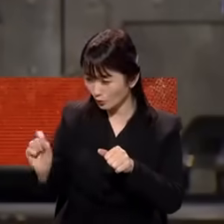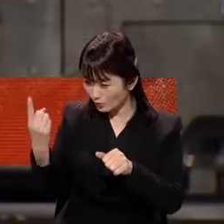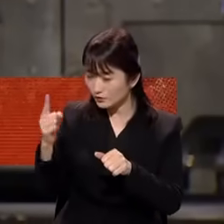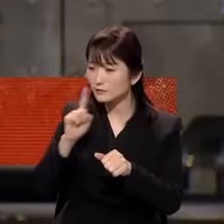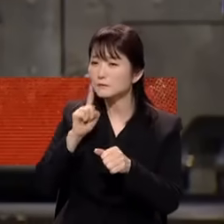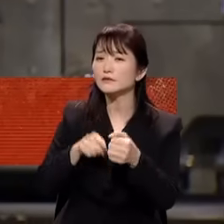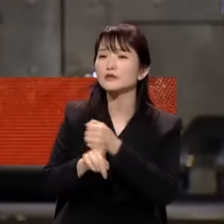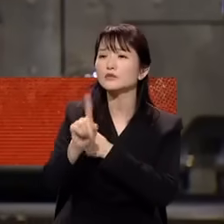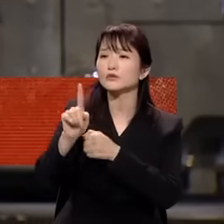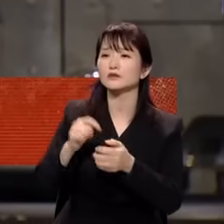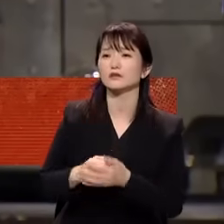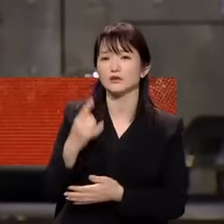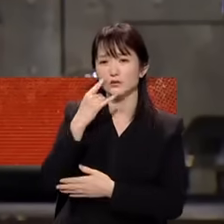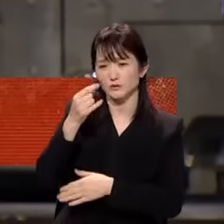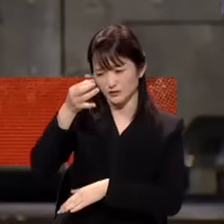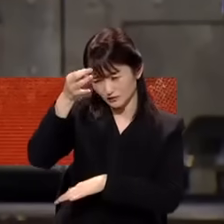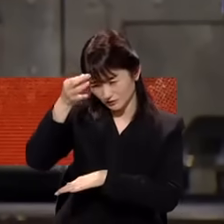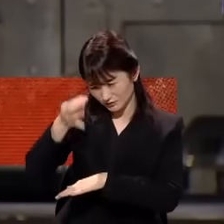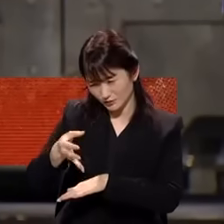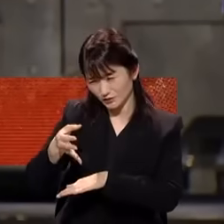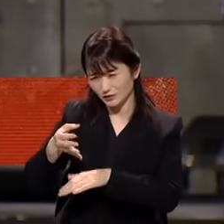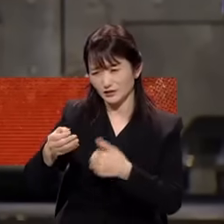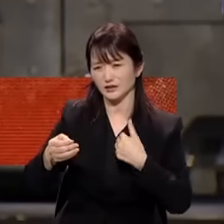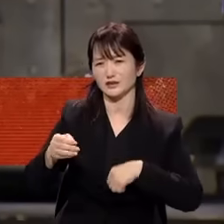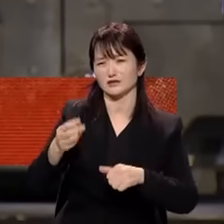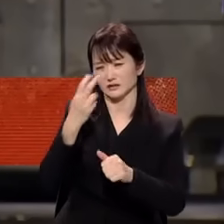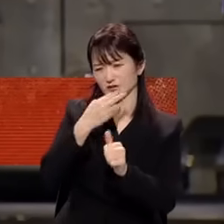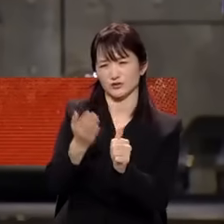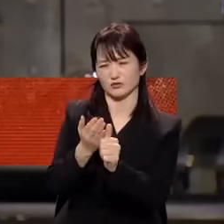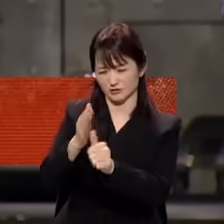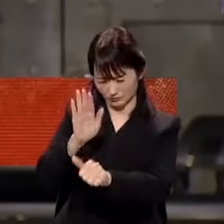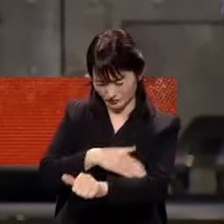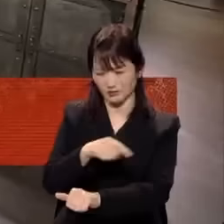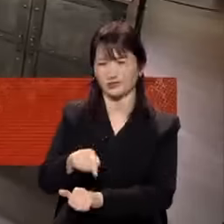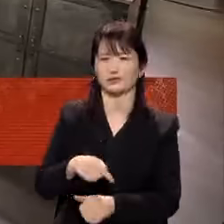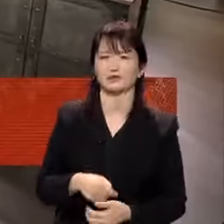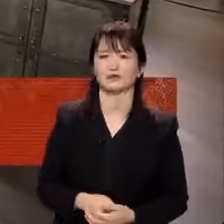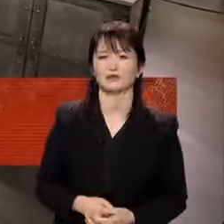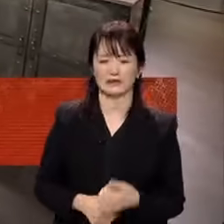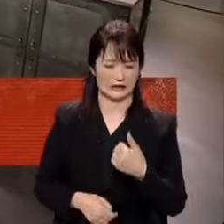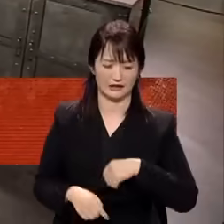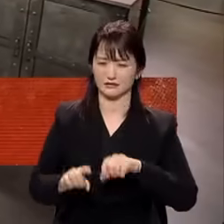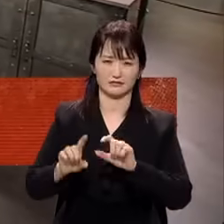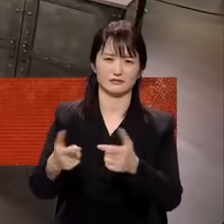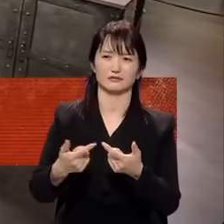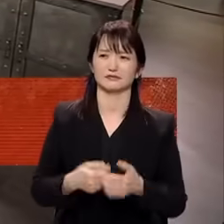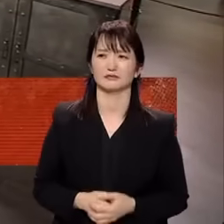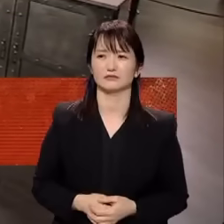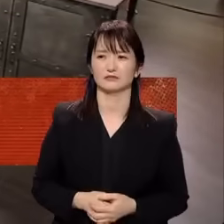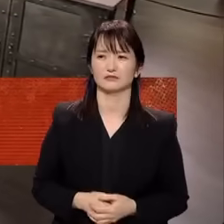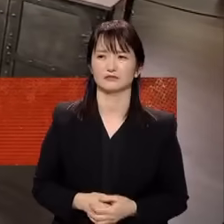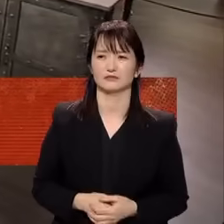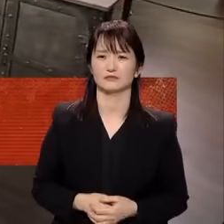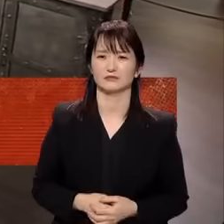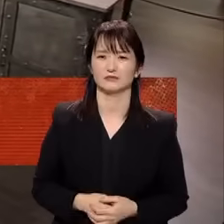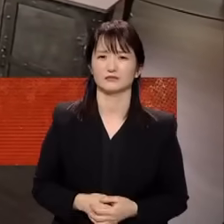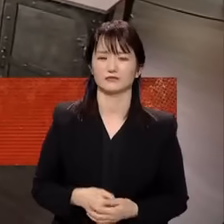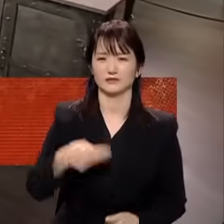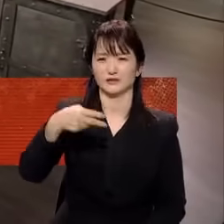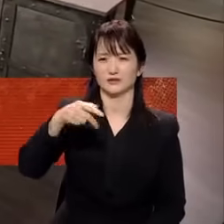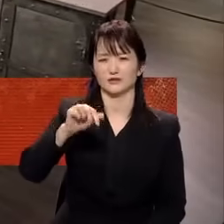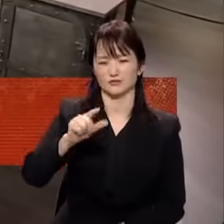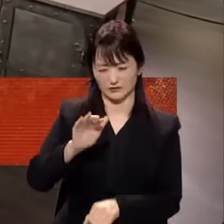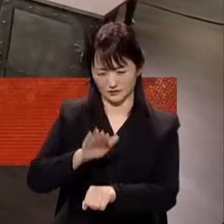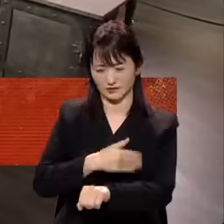정말 속상한데 어머님 죄송하지만 아들 잘못 키우셨습니다. 아 그런 그러니까, 자식은 아들 아니에요. 맞아요. 성문이 이놈의 자식인지 아니면 성문이가 문제네요.